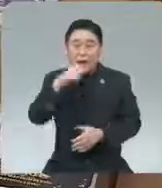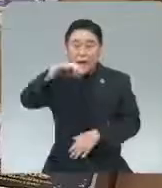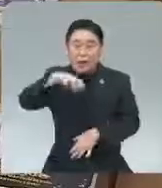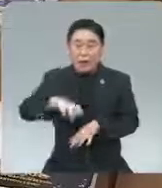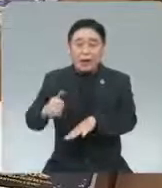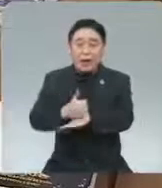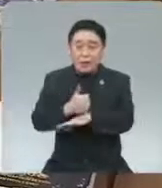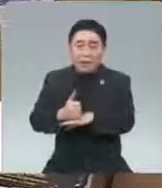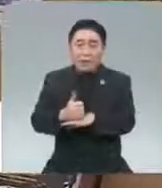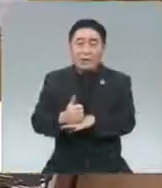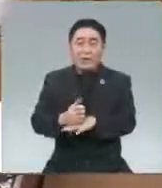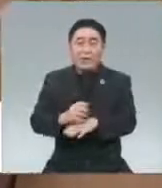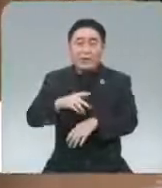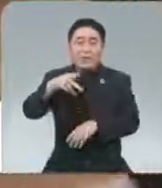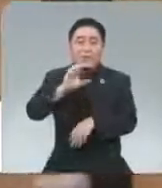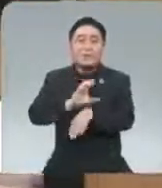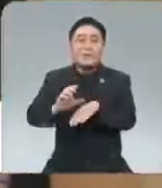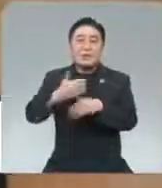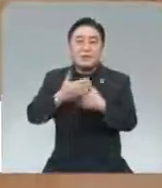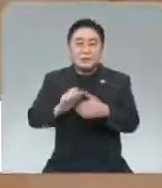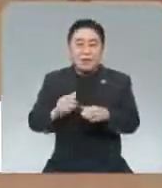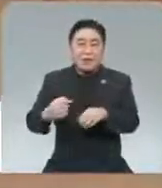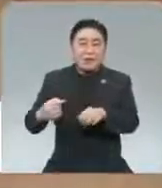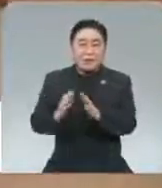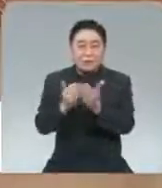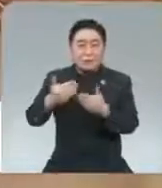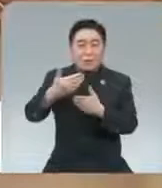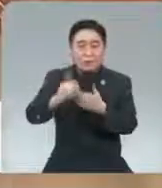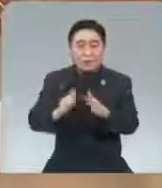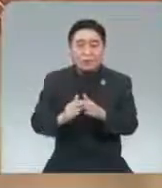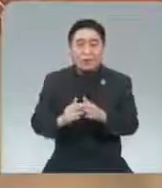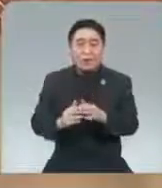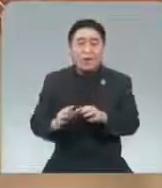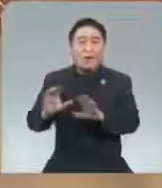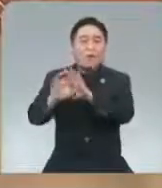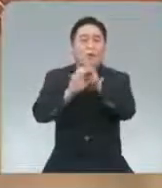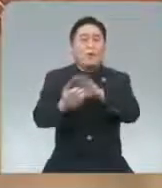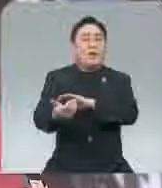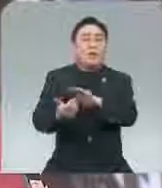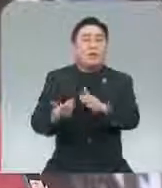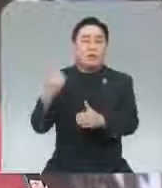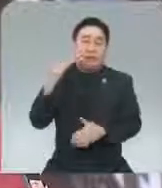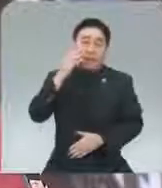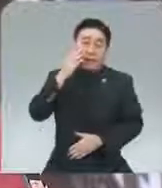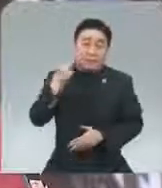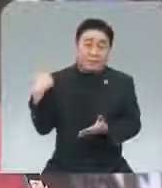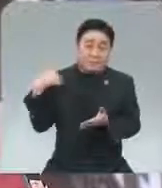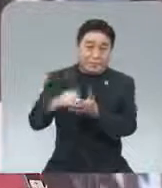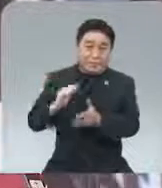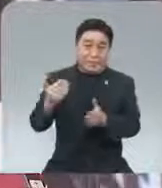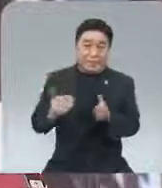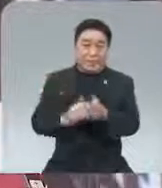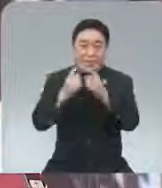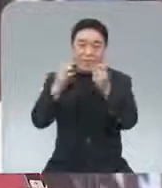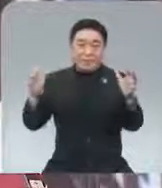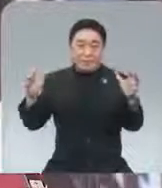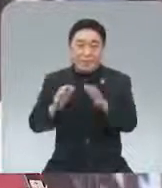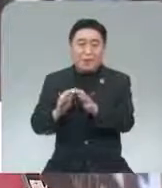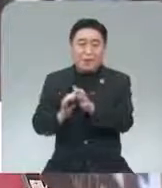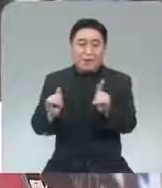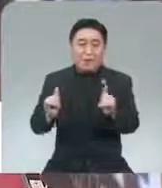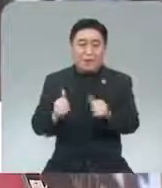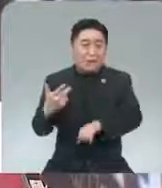teilnehmerzahl an privaten zusammenkünften wegfallen zuerst werden im november die einschränkungen der öffnungszeiten von